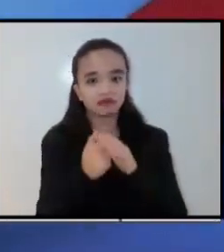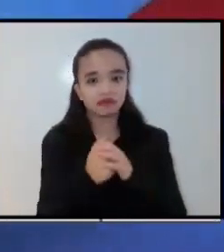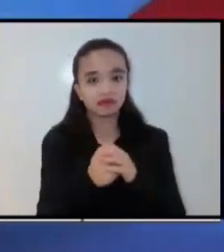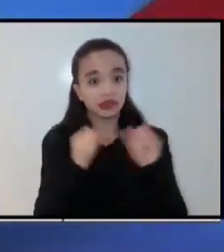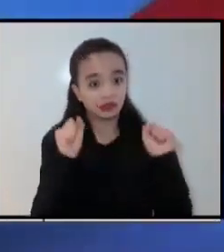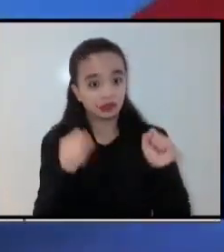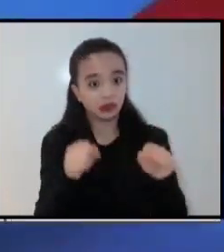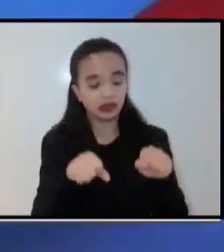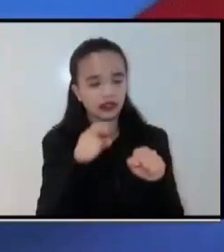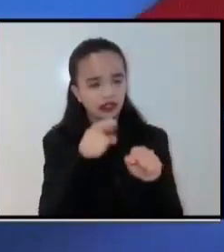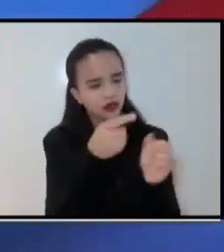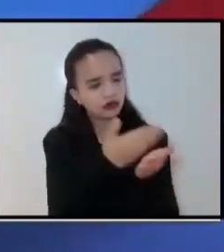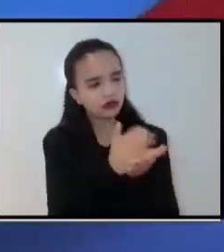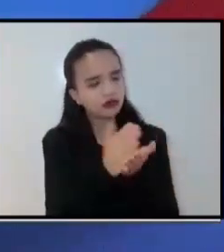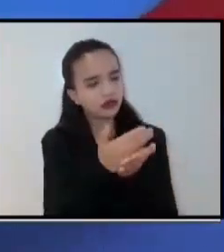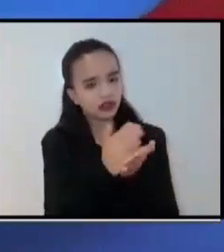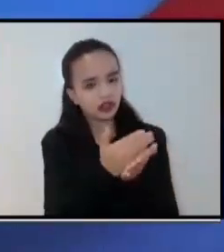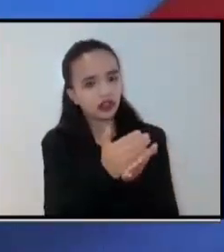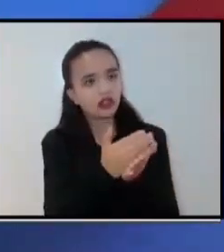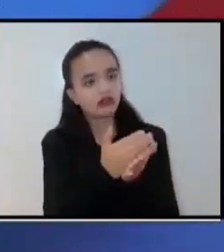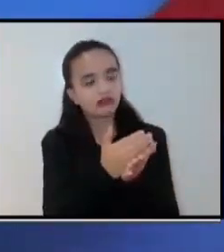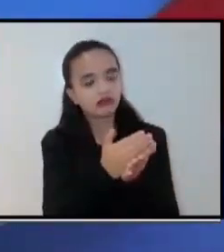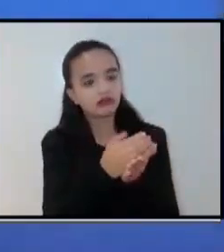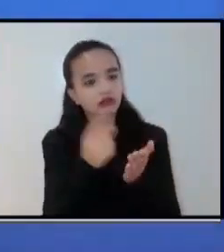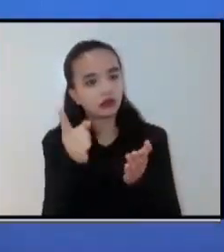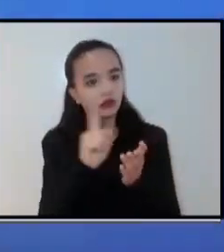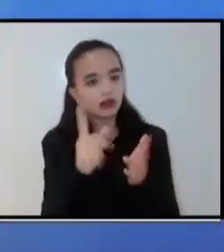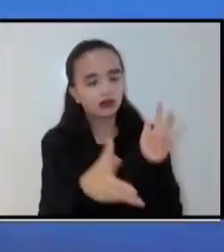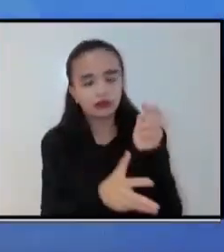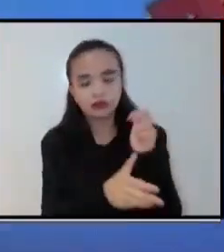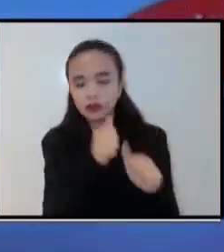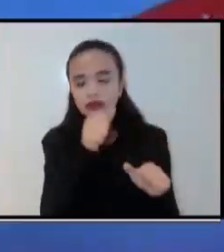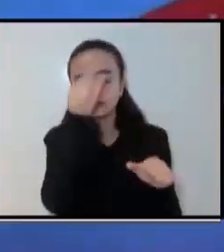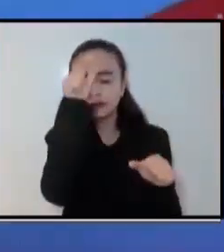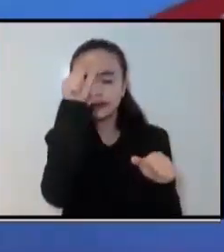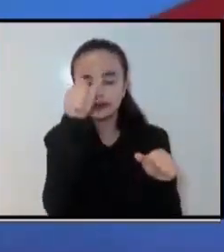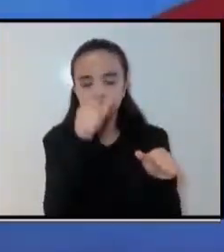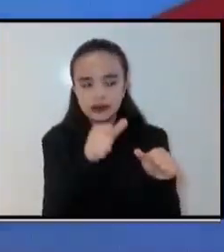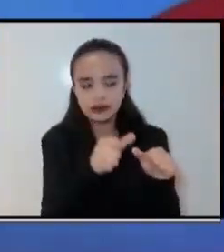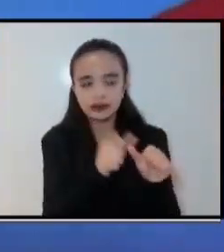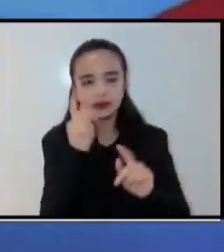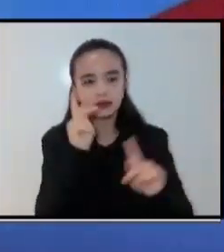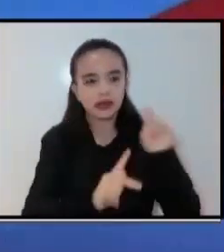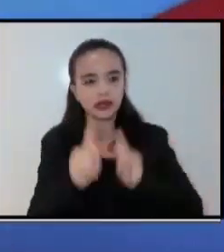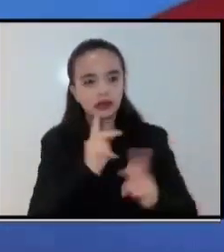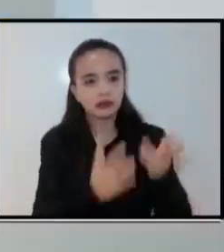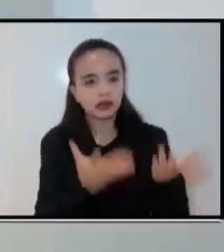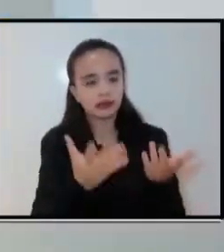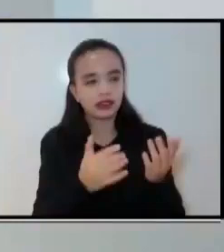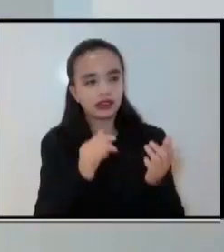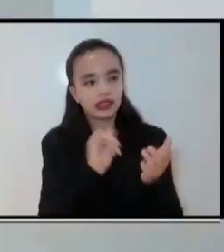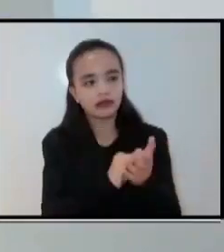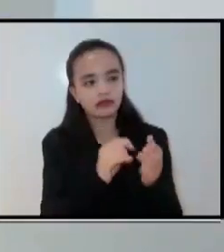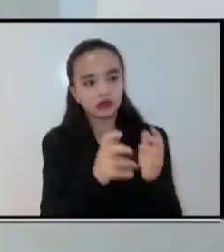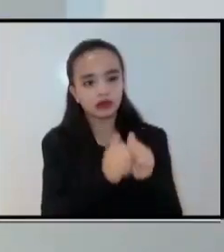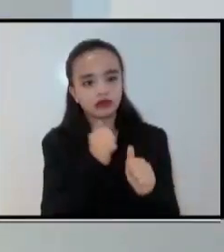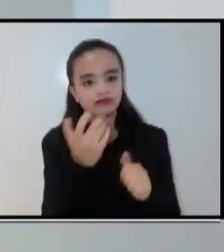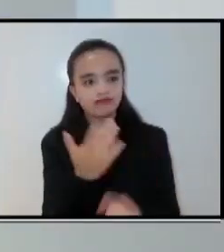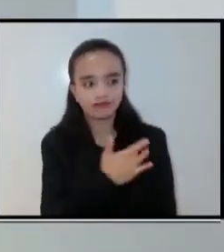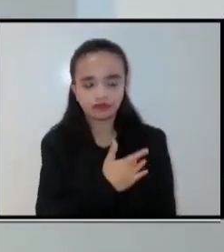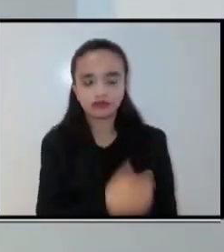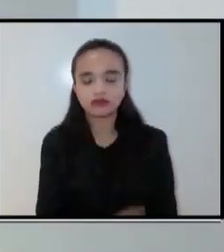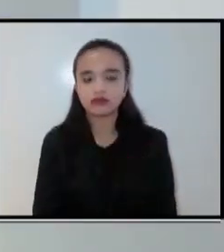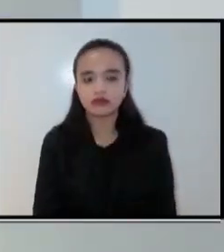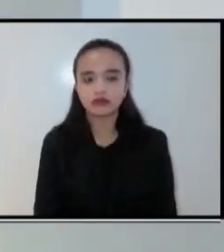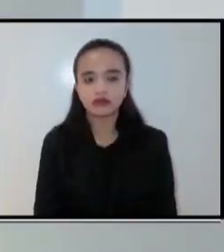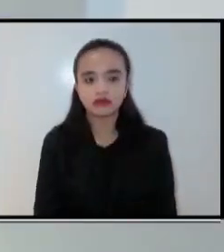i-share sa amin yung pinaka-memorable performance at bakit ito yung pinaka-tumatak sa'yo? Yung sa Blind Audition